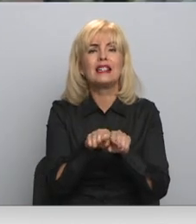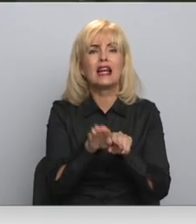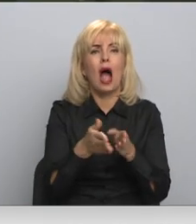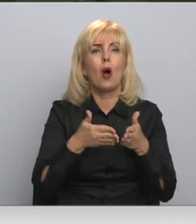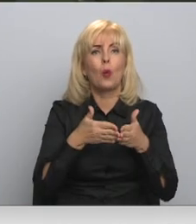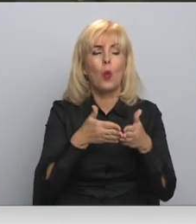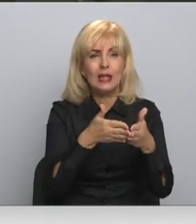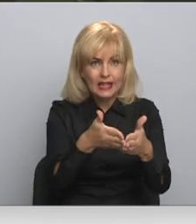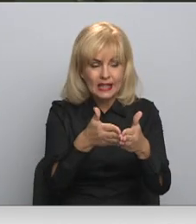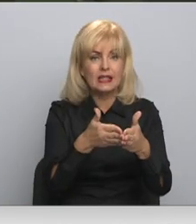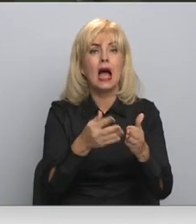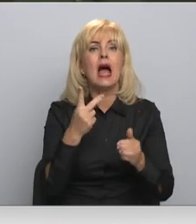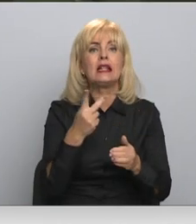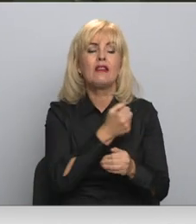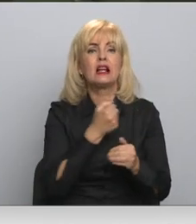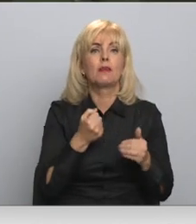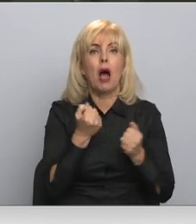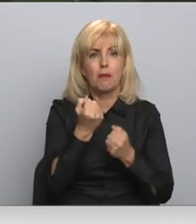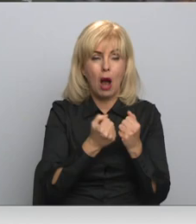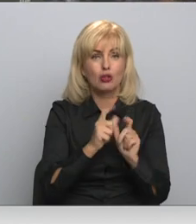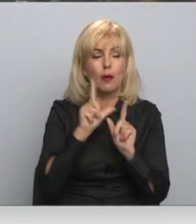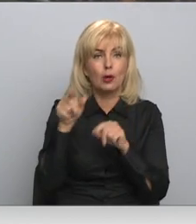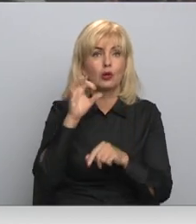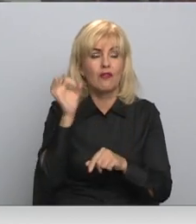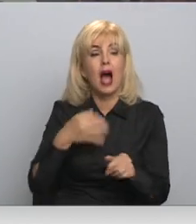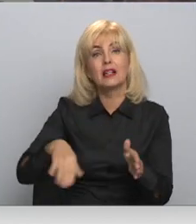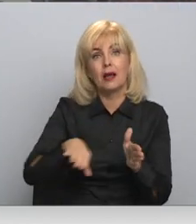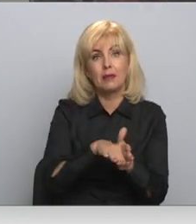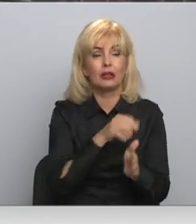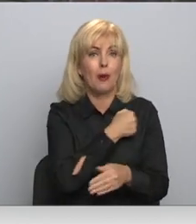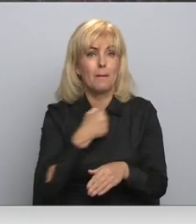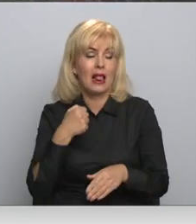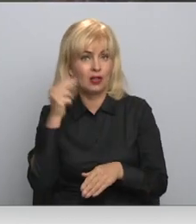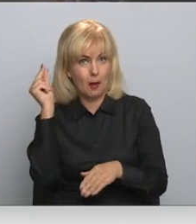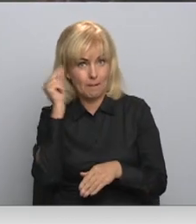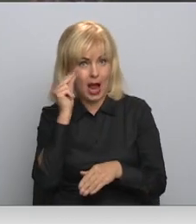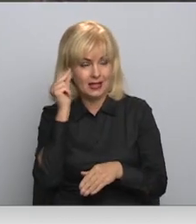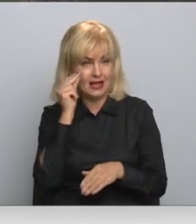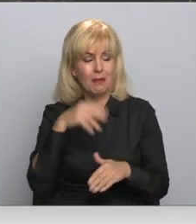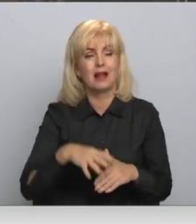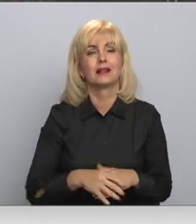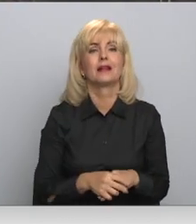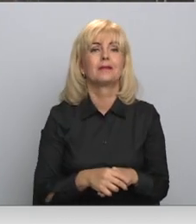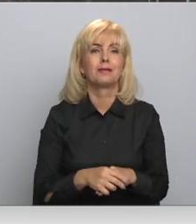pārējā. Divas bruņu mašīnas janvārī dosies uz Vāciju, lai piedalītos militārajās mācībās.